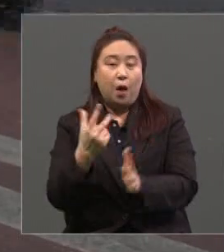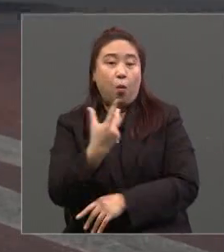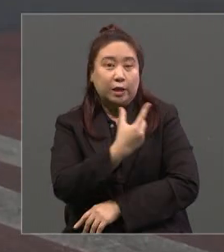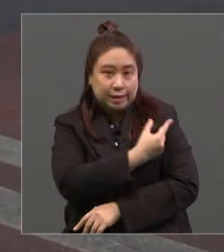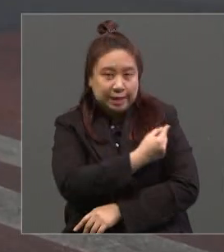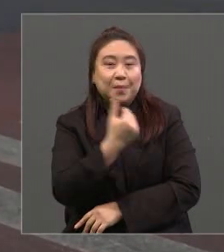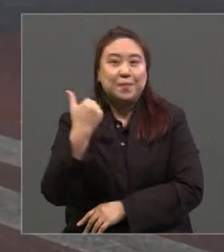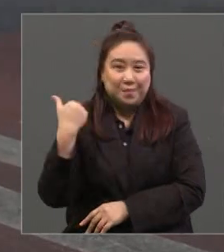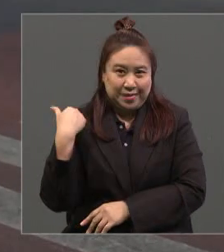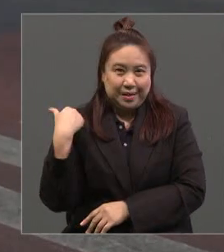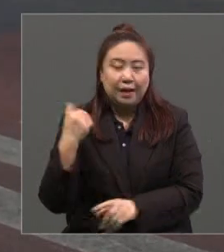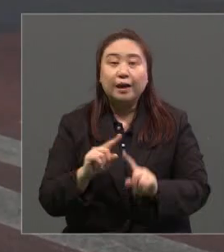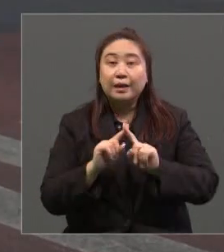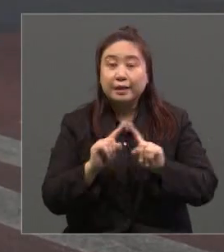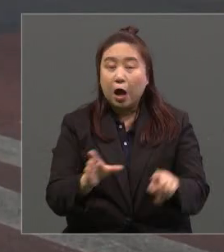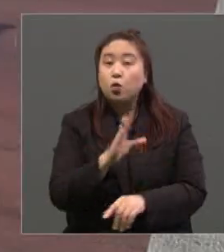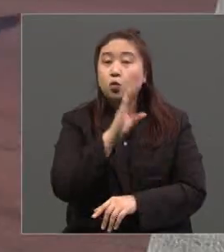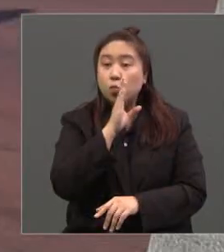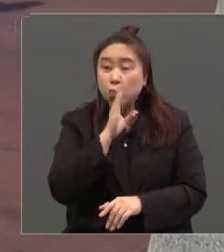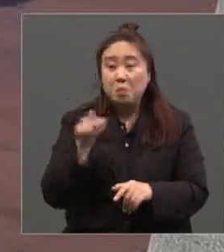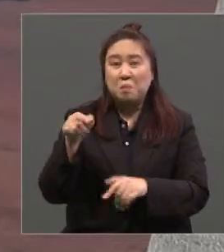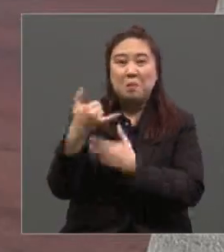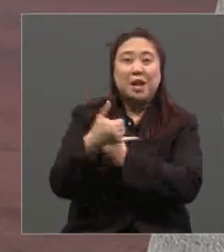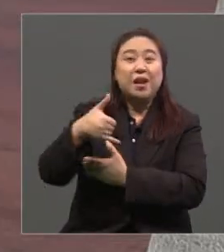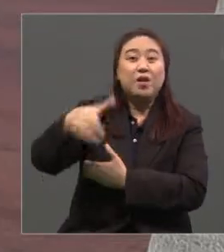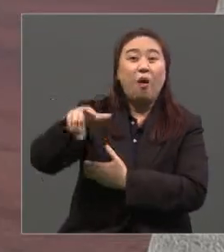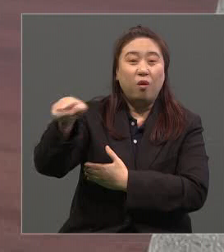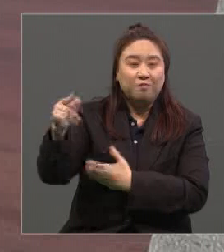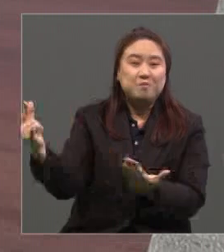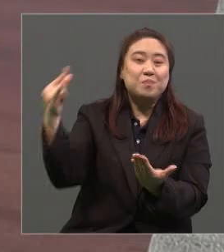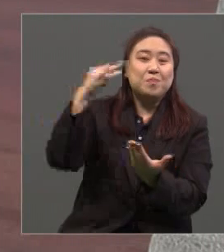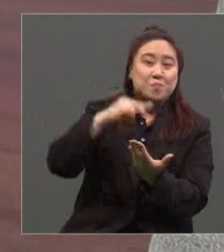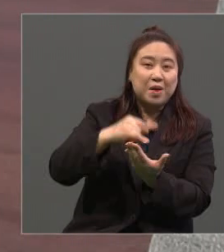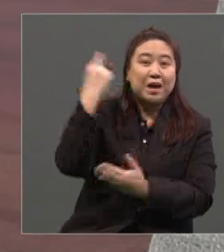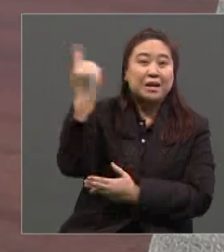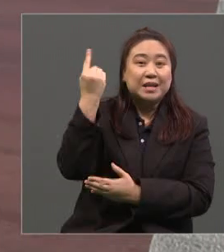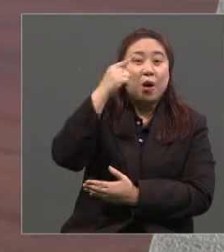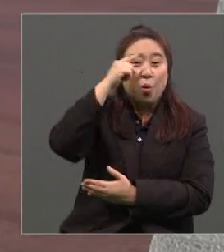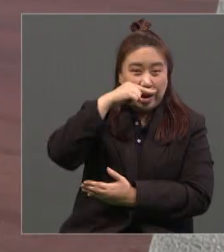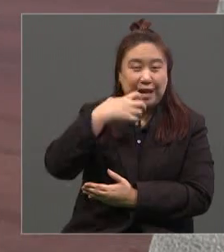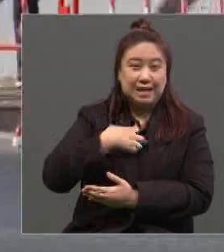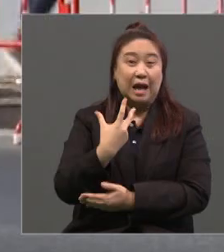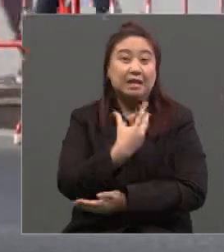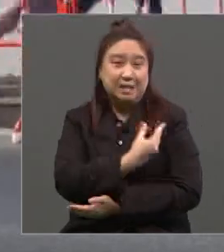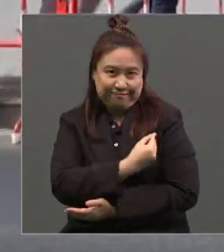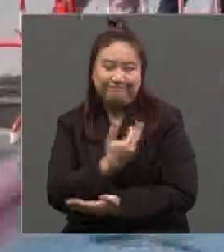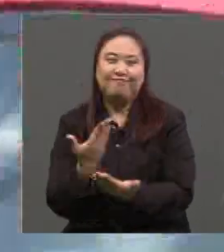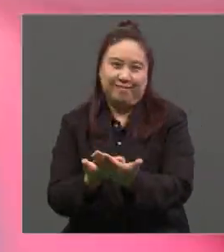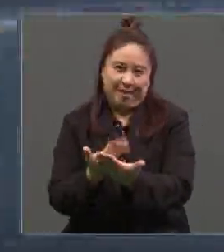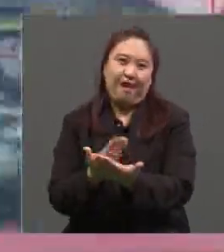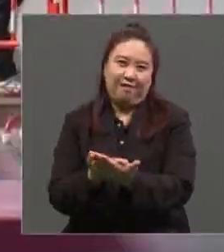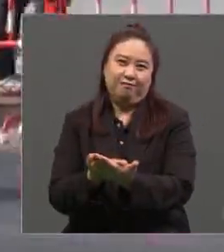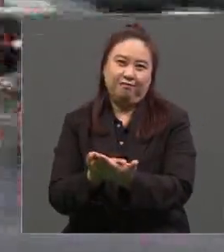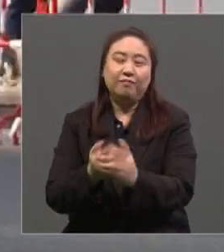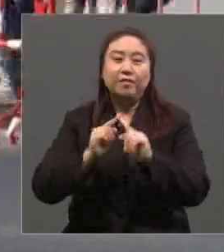ราก็มีให้แต่ว่าถ้าเกิดว่าเป็นวัคซีนของชาวต่างชาติที่กรณีเดินทางมาท่องเที่ยวเนี่ยนะคะอันนี้จะเสียค่าวัคซีนแต่ว่าถ้าเป็น